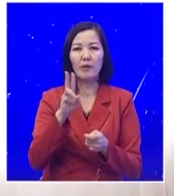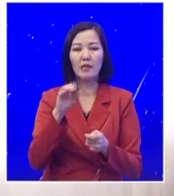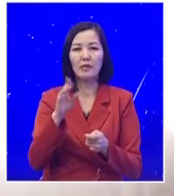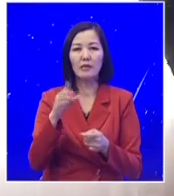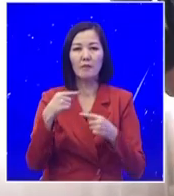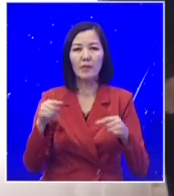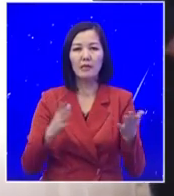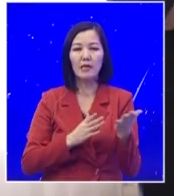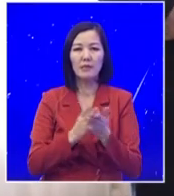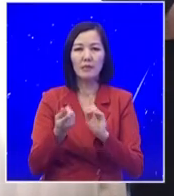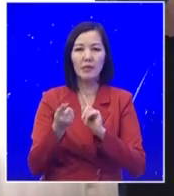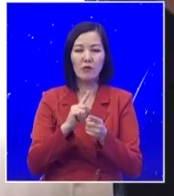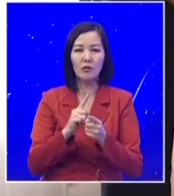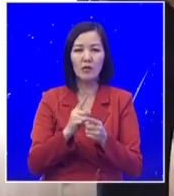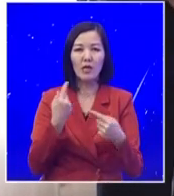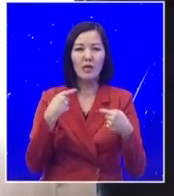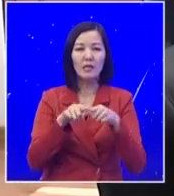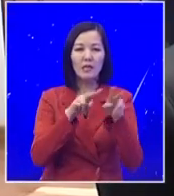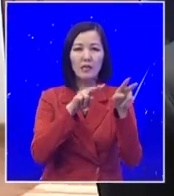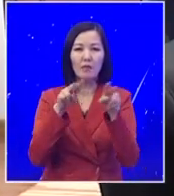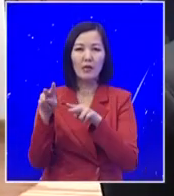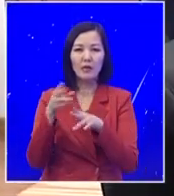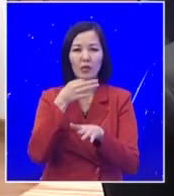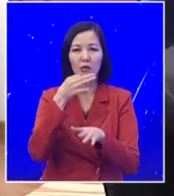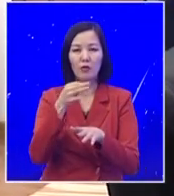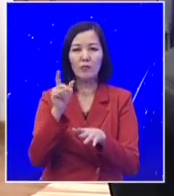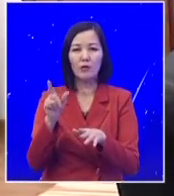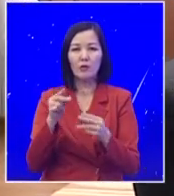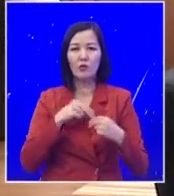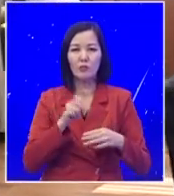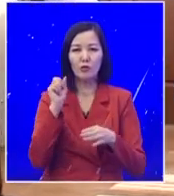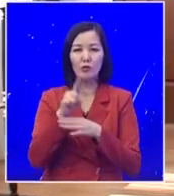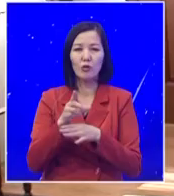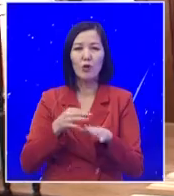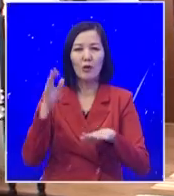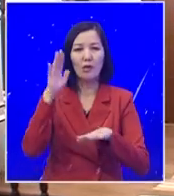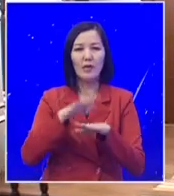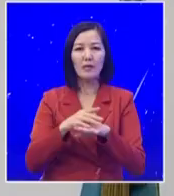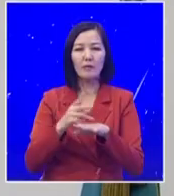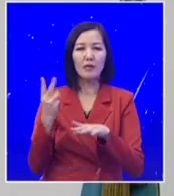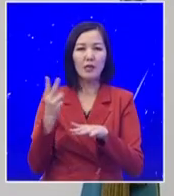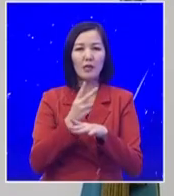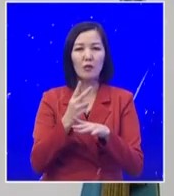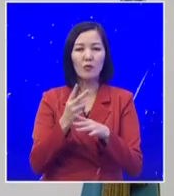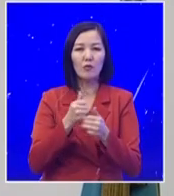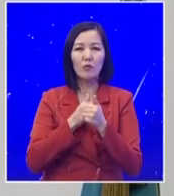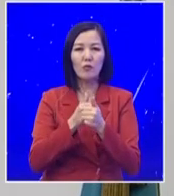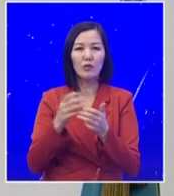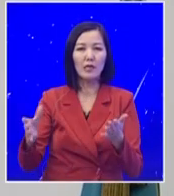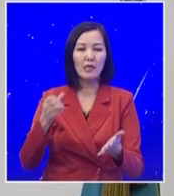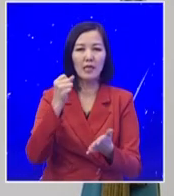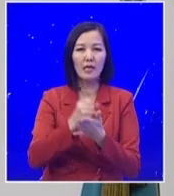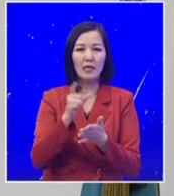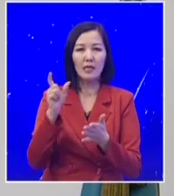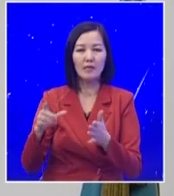Бектасов басқа қызметке ауысты. Оған техникалық бақылау саласында жауапты жұмыс жүктелді. Облыс әкімі екеуінің орнында тағайындалған